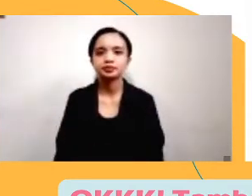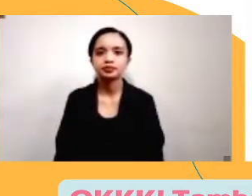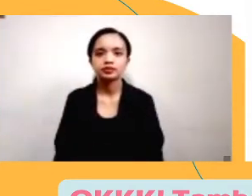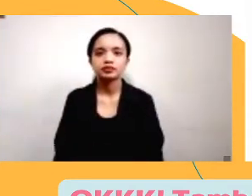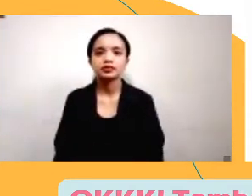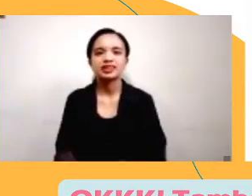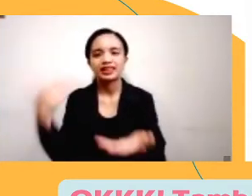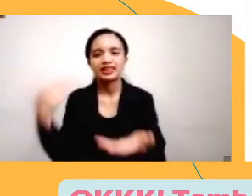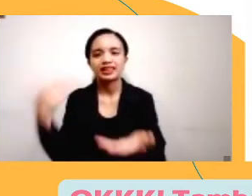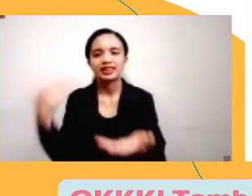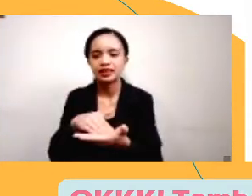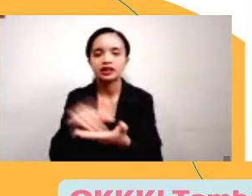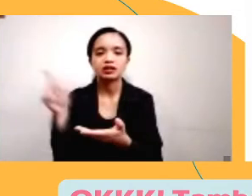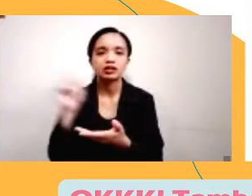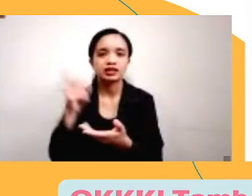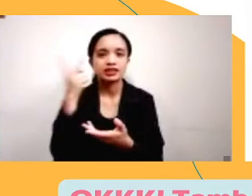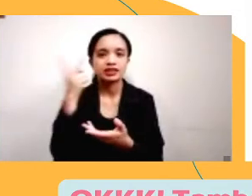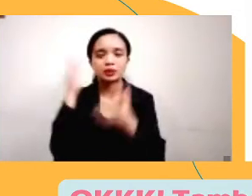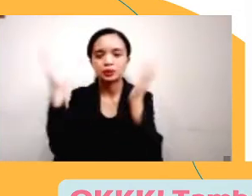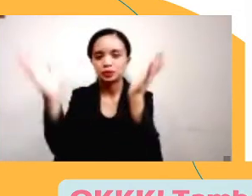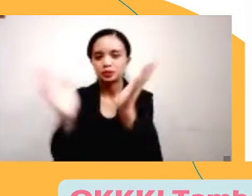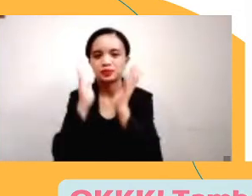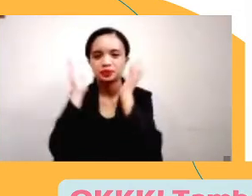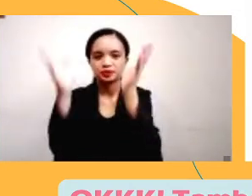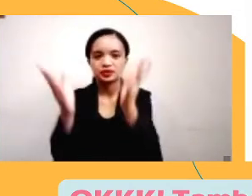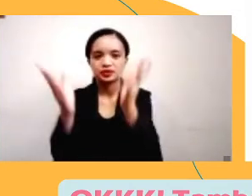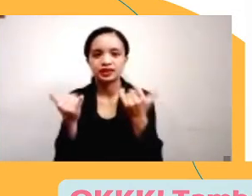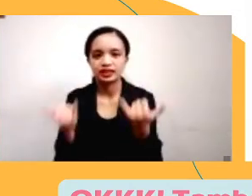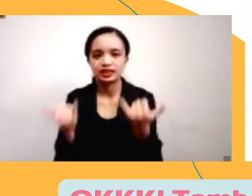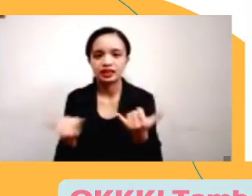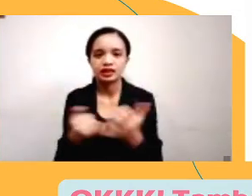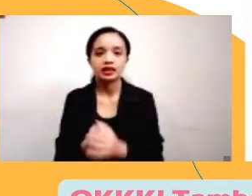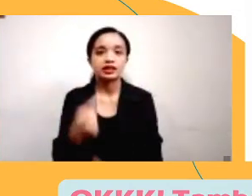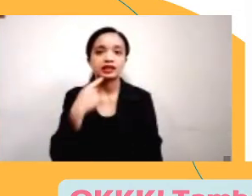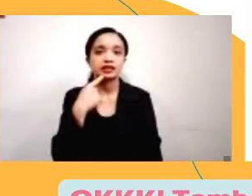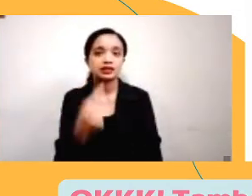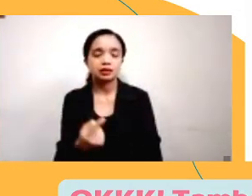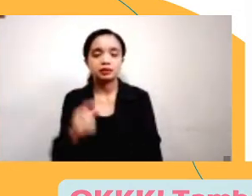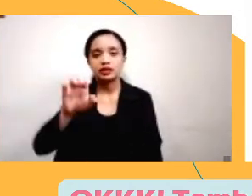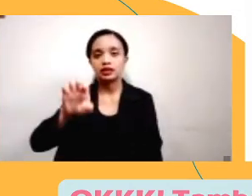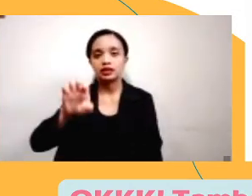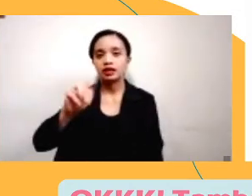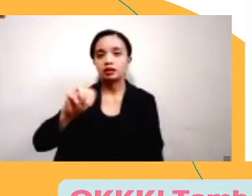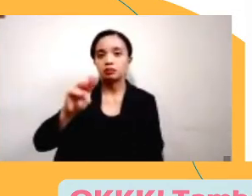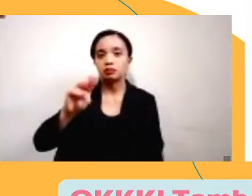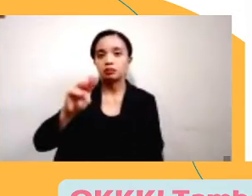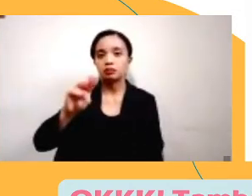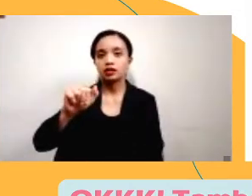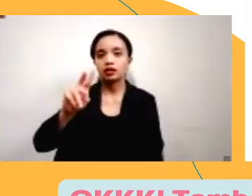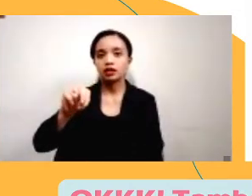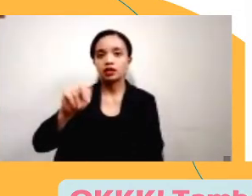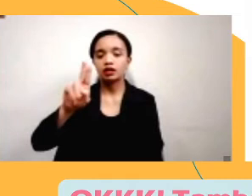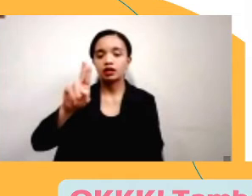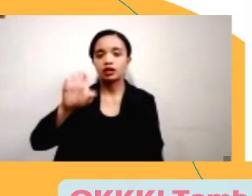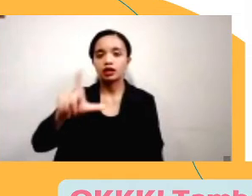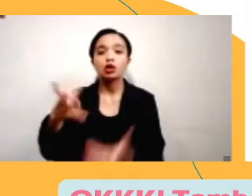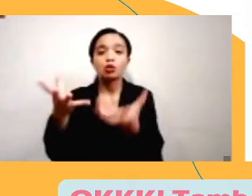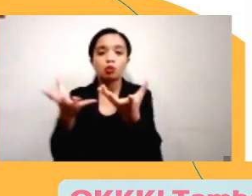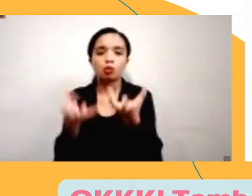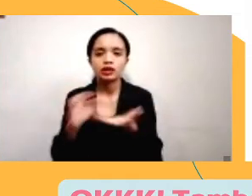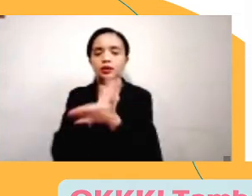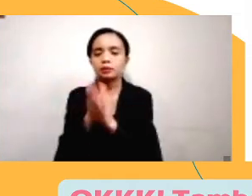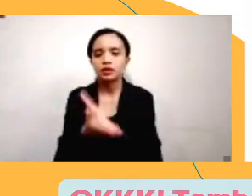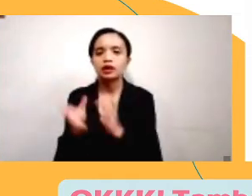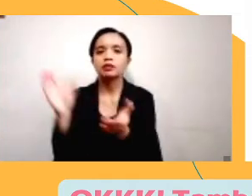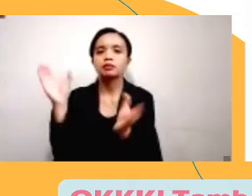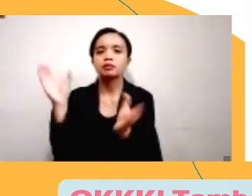ang ating mga tambayers ngayong hapon. Sabi ni Emmanuel, certified accountant. Okay, sino pa yung